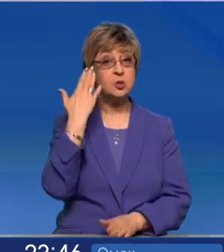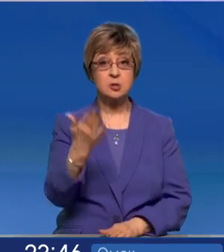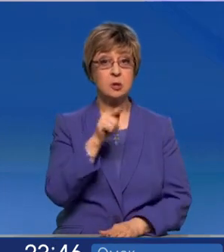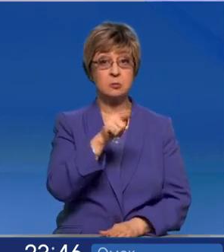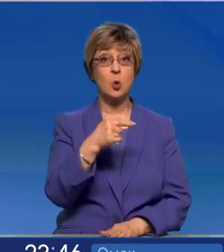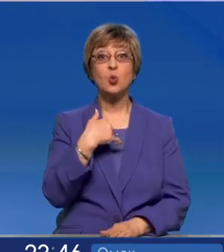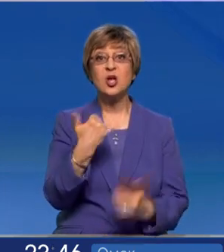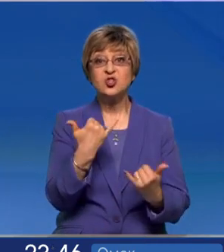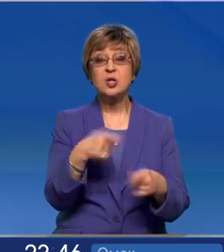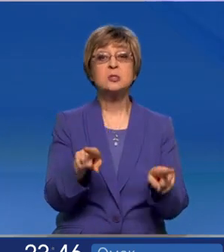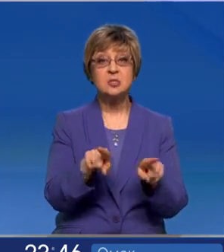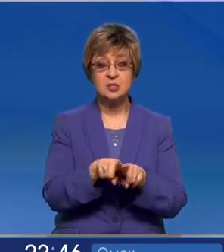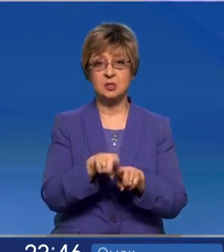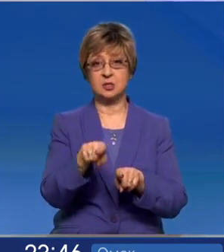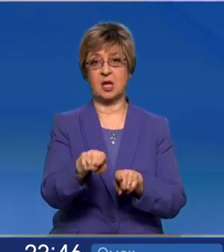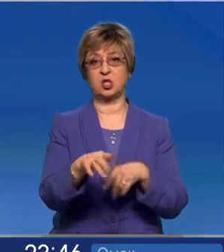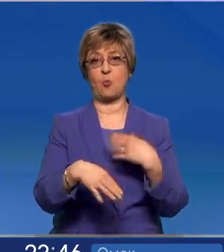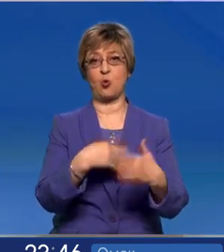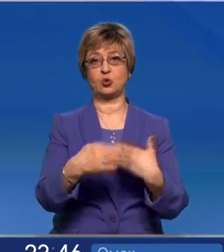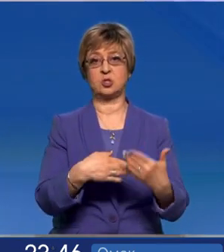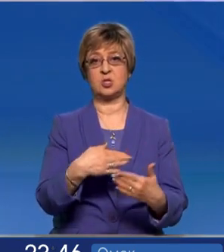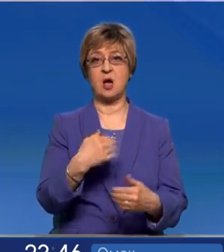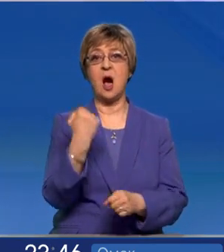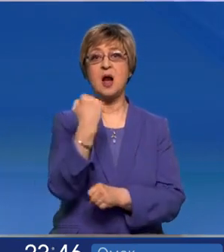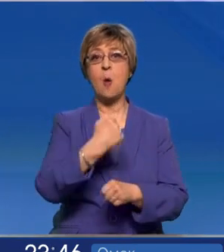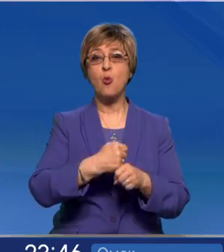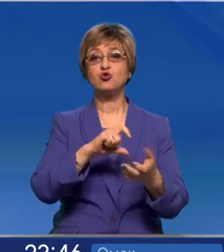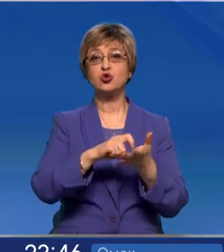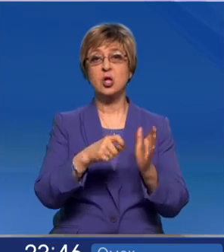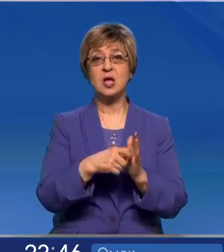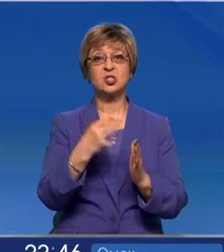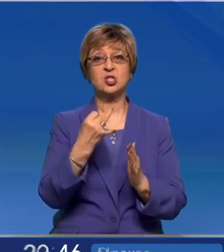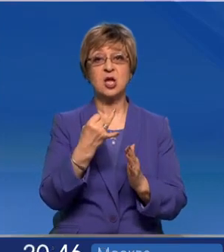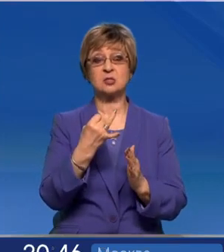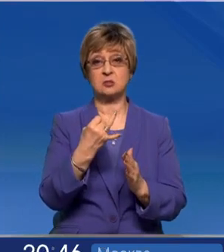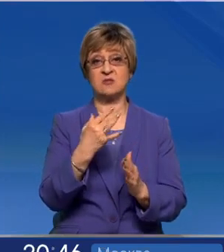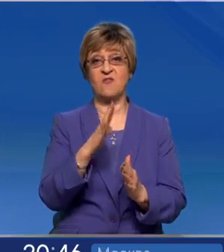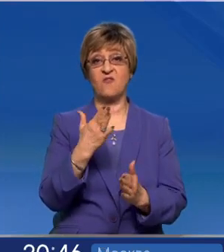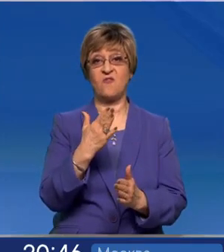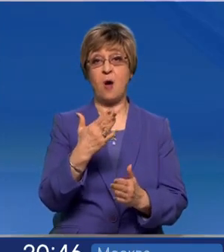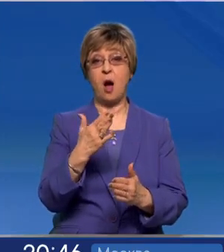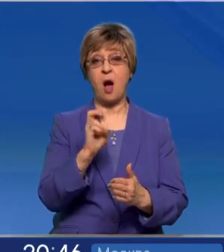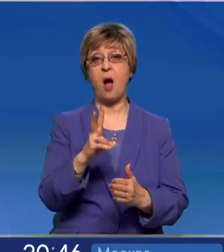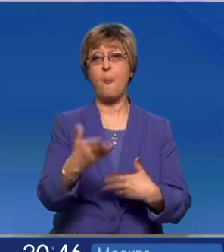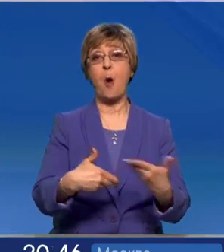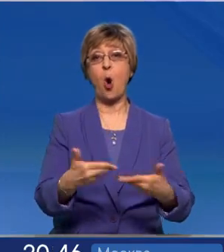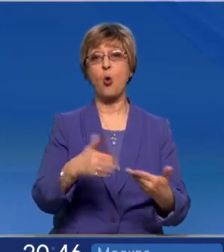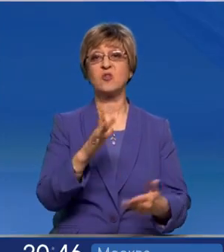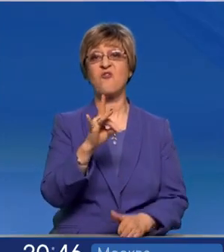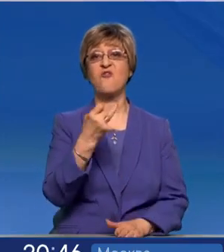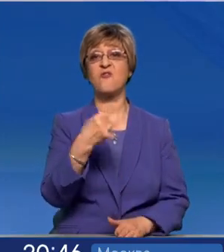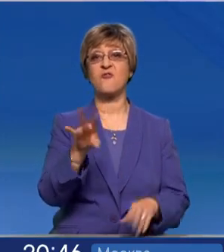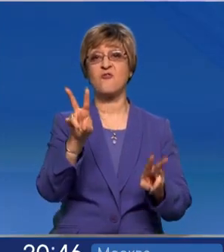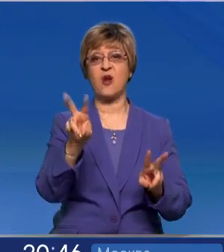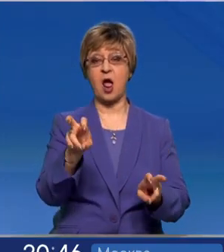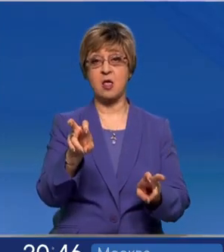процессы. Рабочий класс идет в рай, в некотором смысле, да, причем этот поход в рай, перефразируя, ну, используя